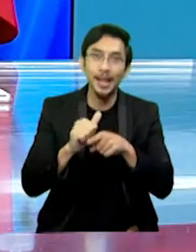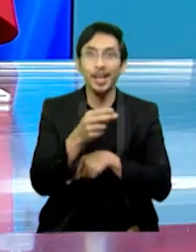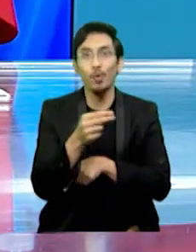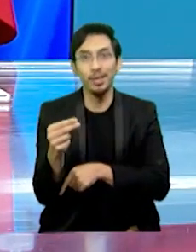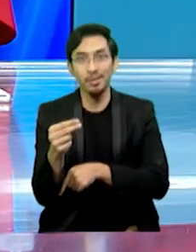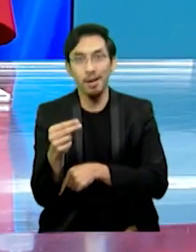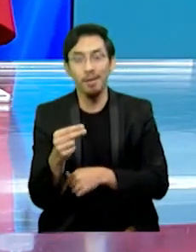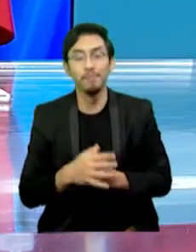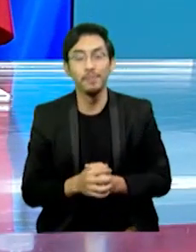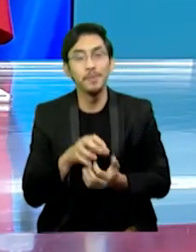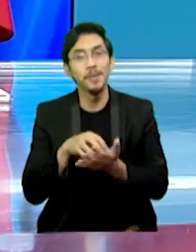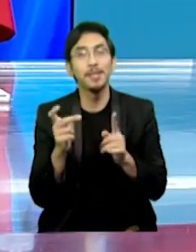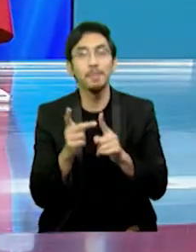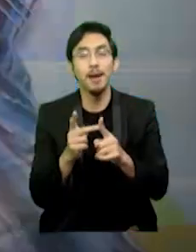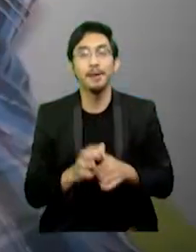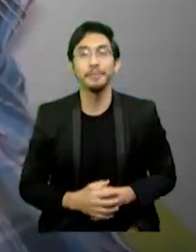Telogorejo Semarang.